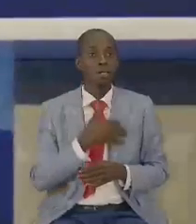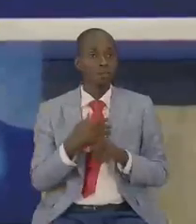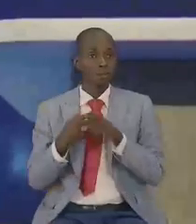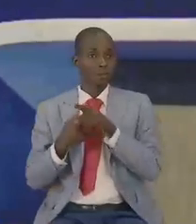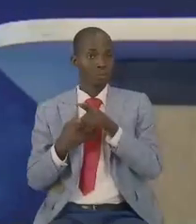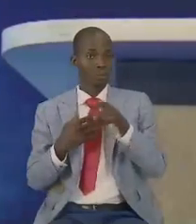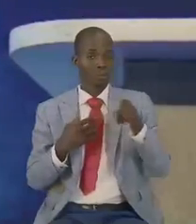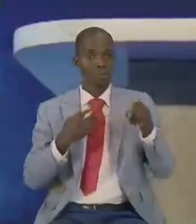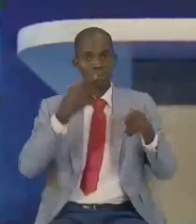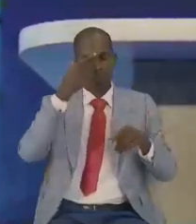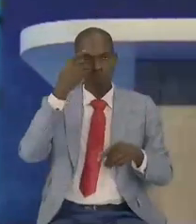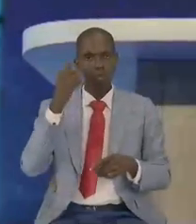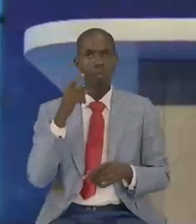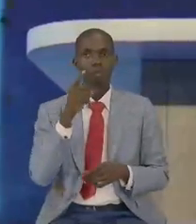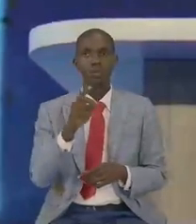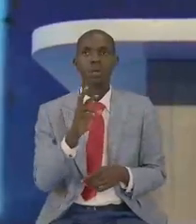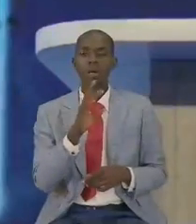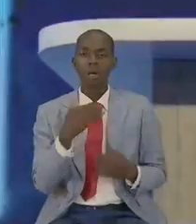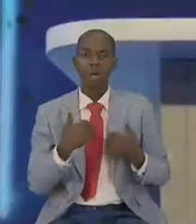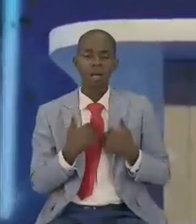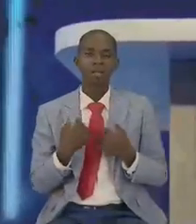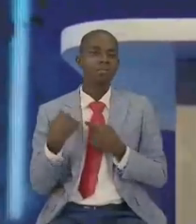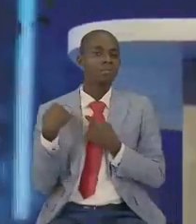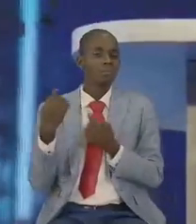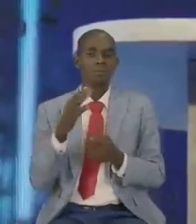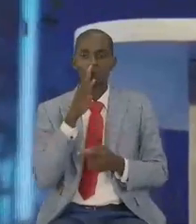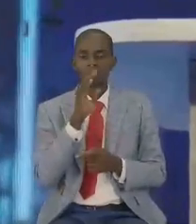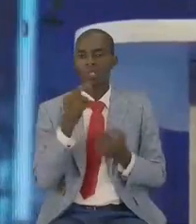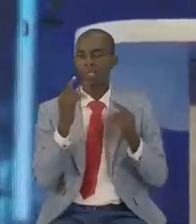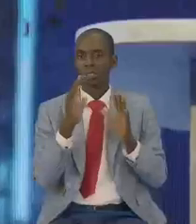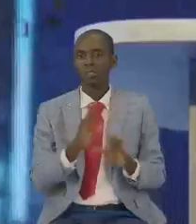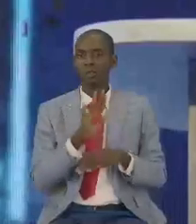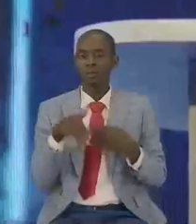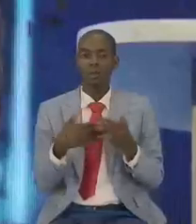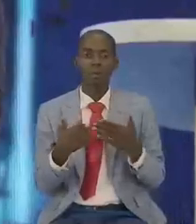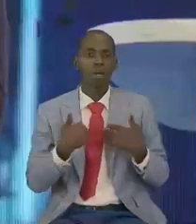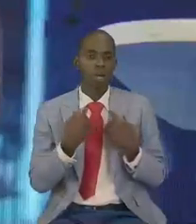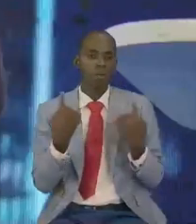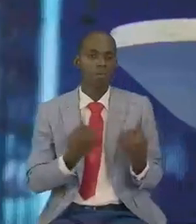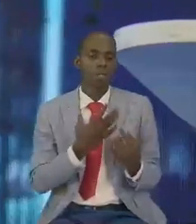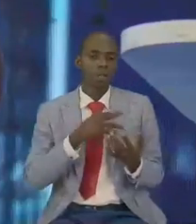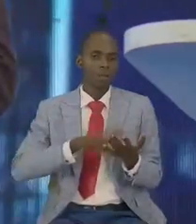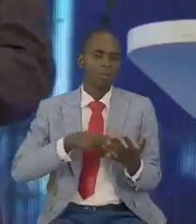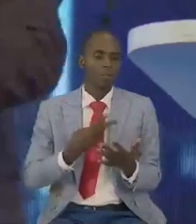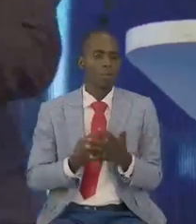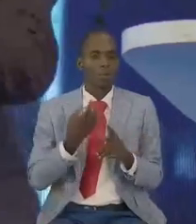parce que tu étais un pécheur, tous ont péché et sont privés de la gloire de Dieu.